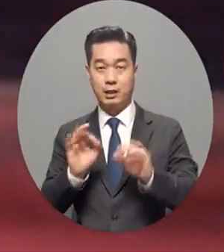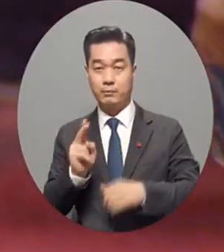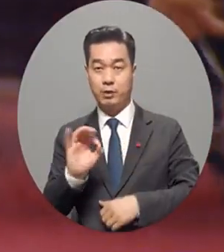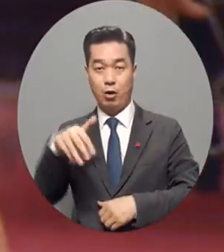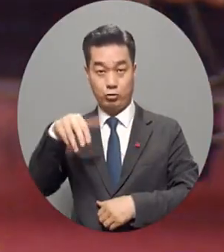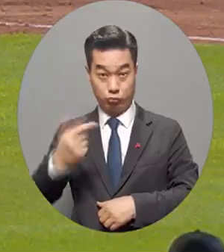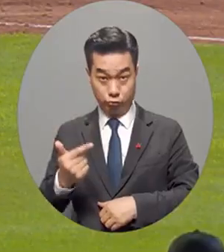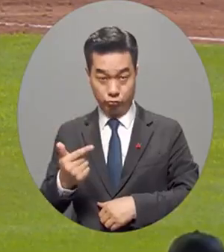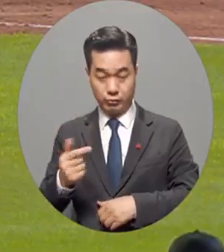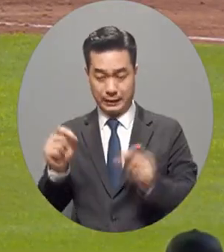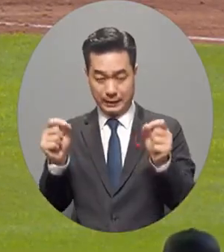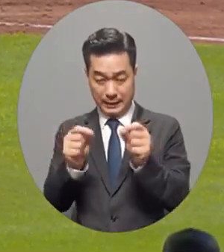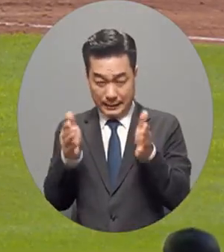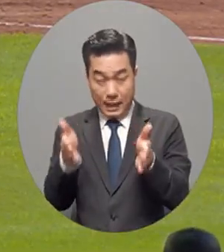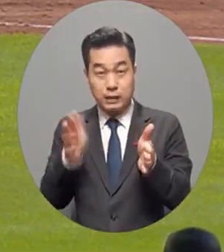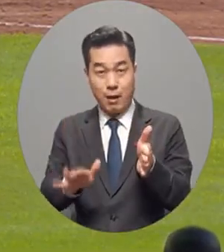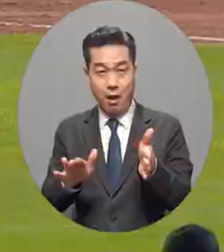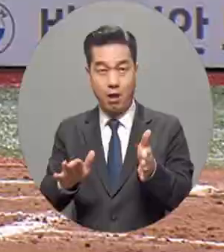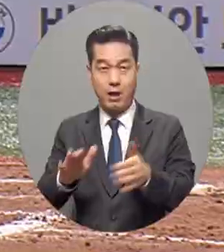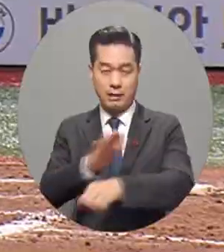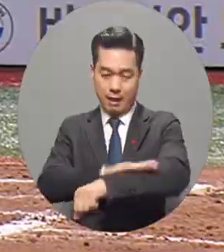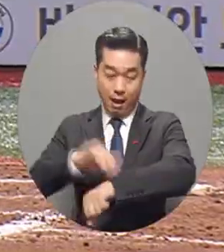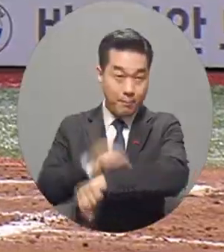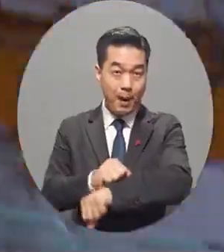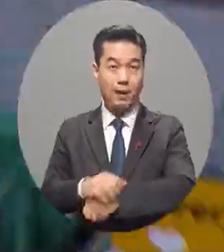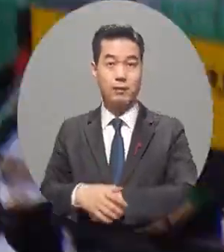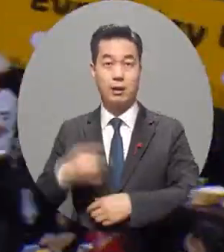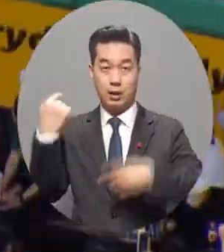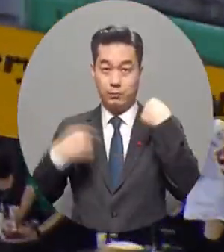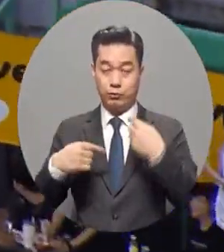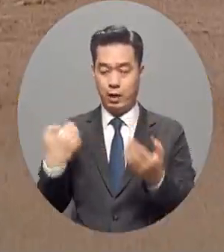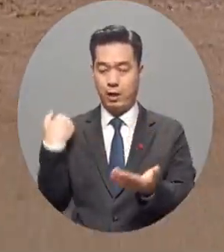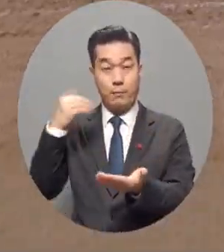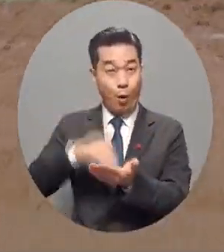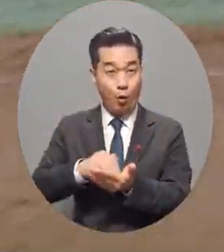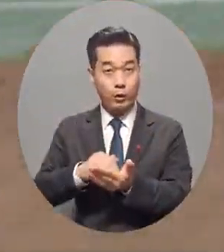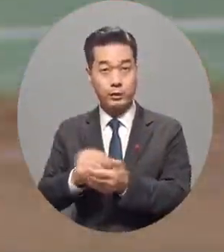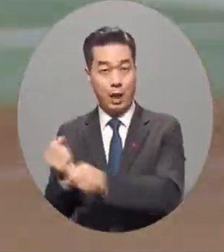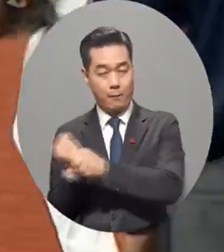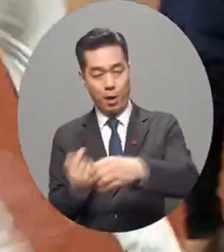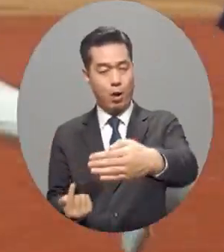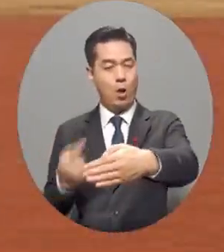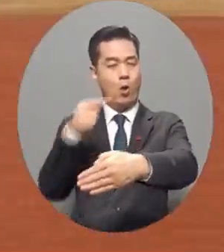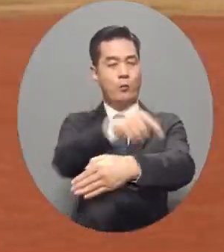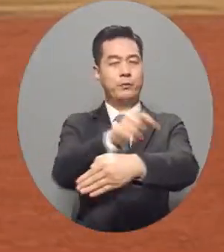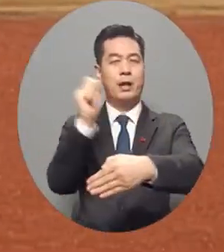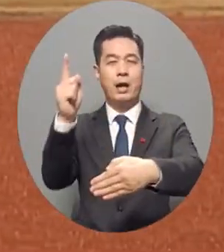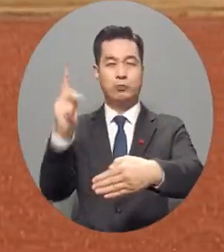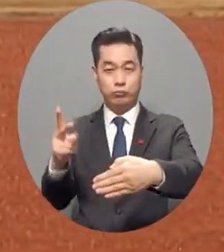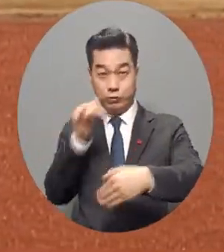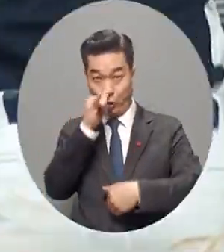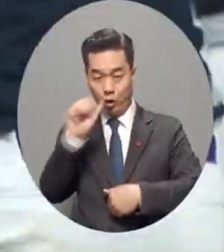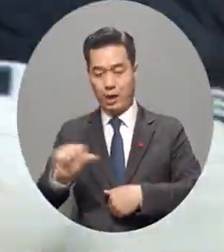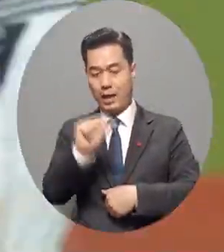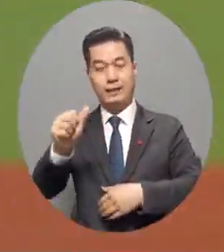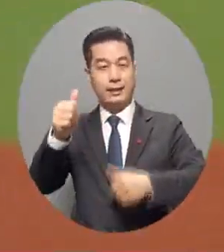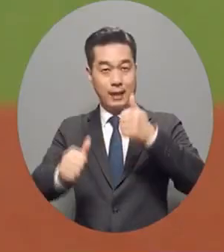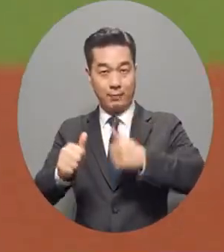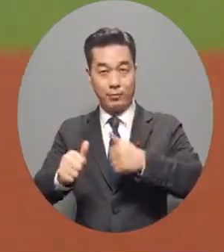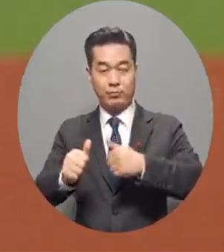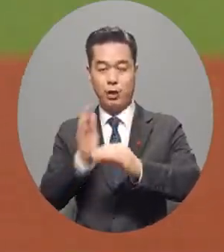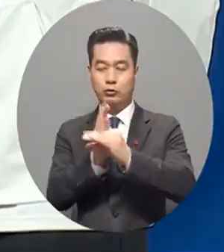짧지만 굵었습니다. 8월 부상 복귀전에서 연타석 홈런을 터뜨리던 아시안게임에선 주전